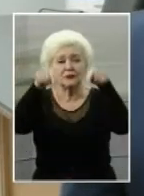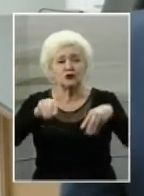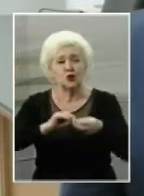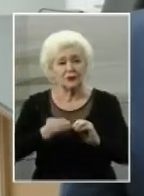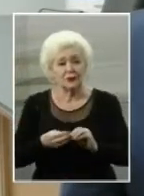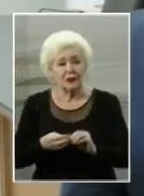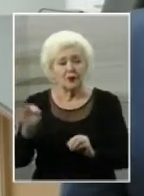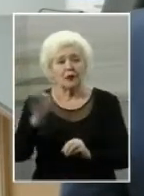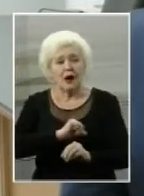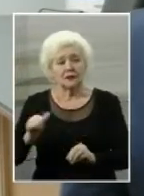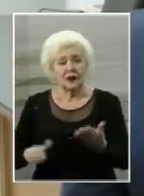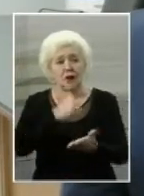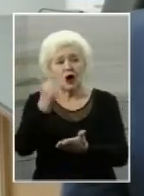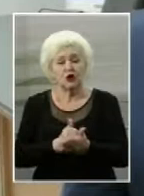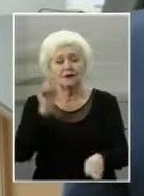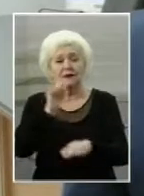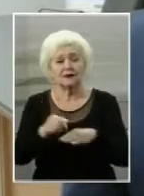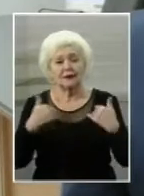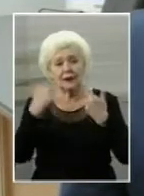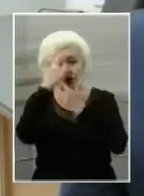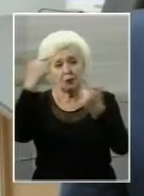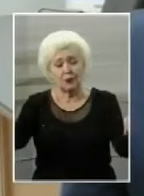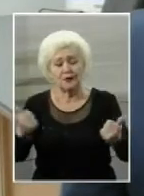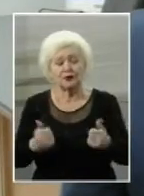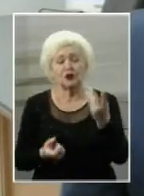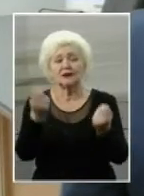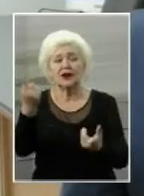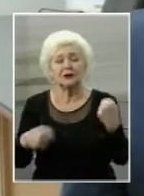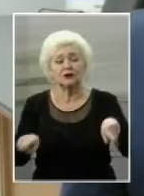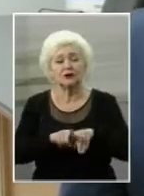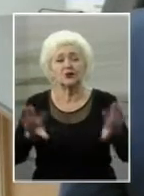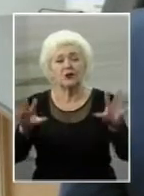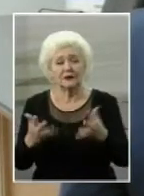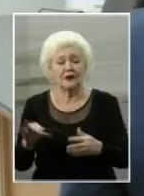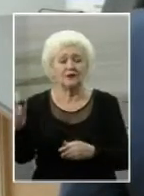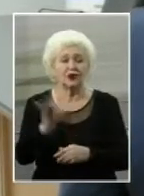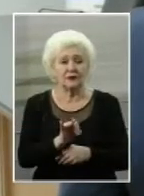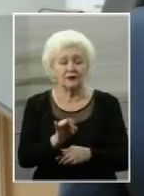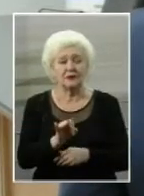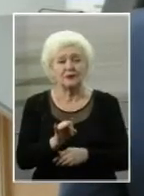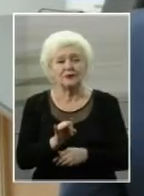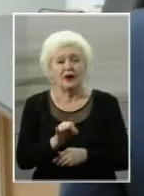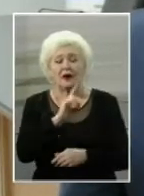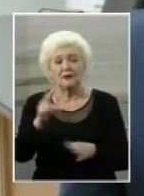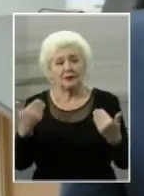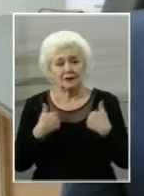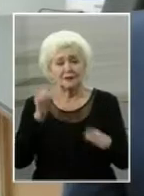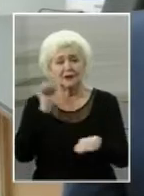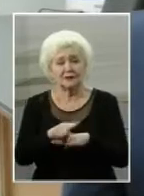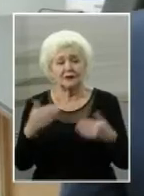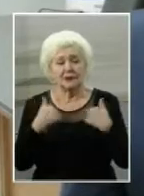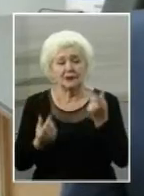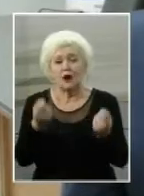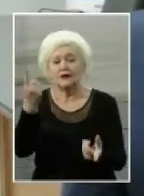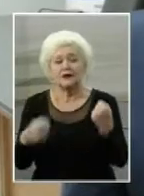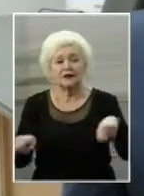проблемою, а саме головне завдання наше – попереджати виникнення такого явища і, як на мене, завдання наше –